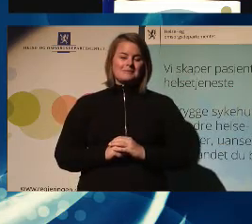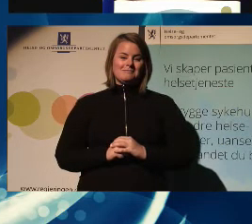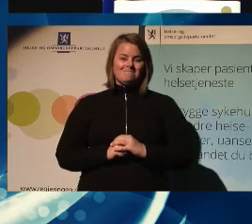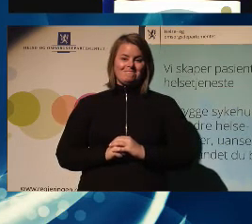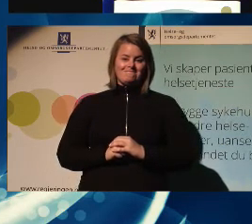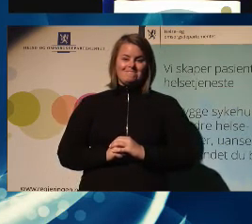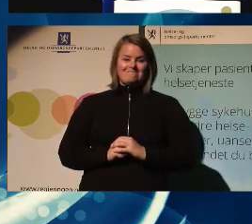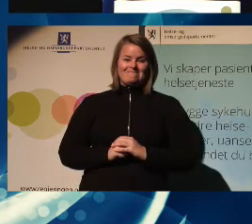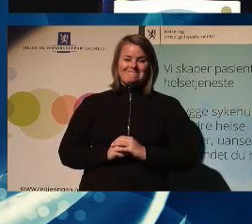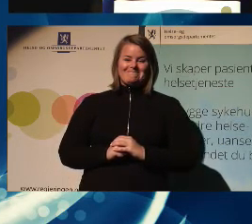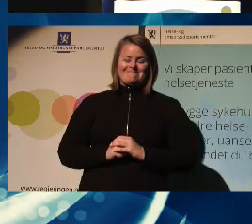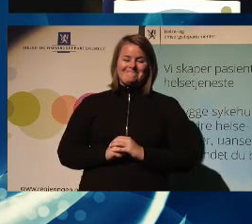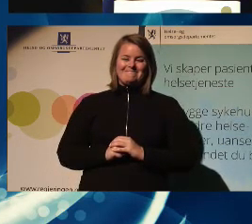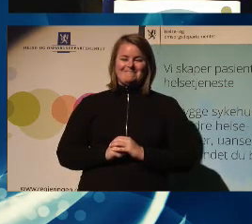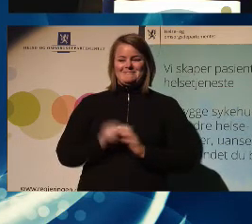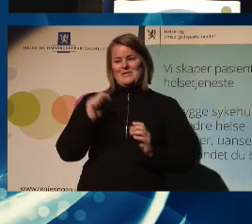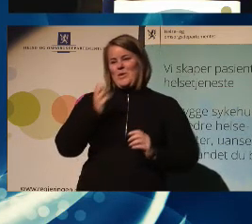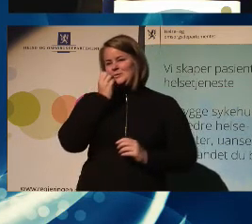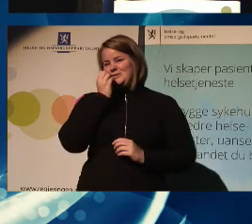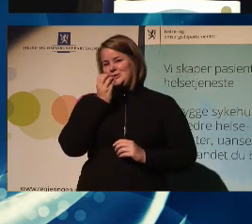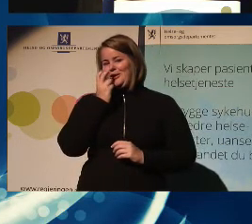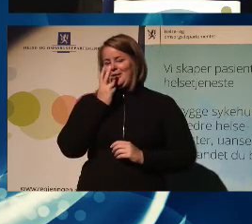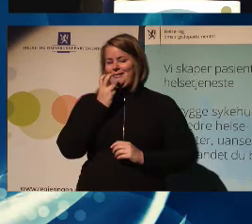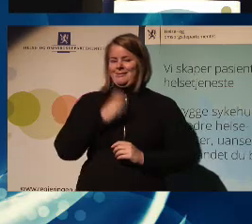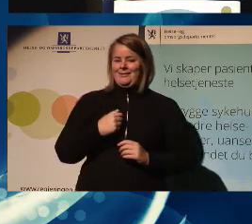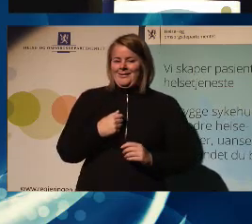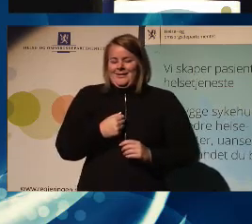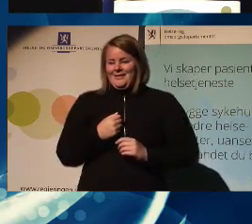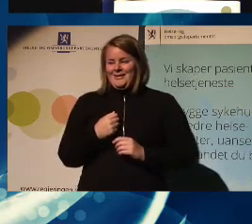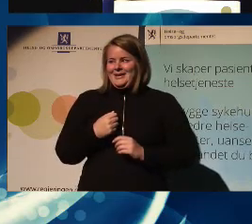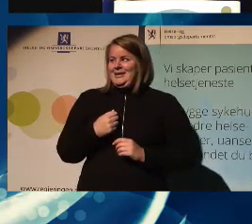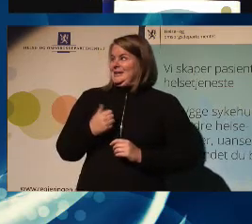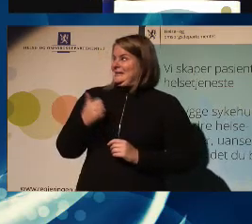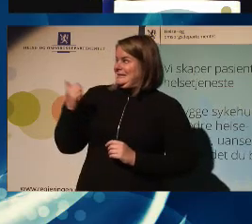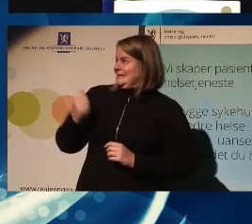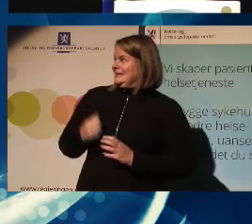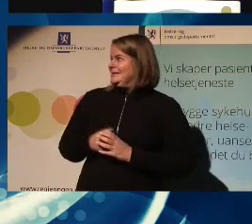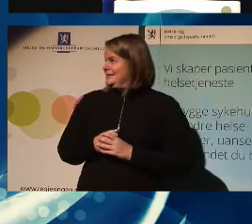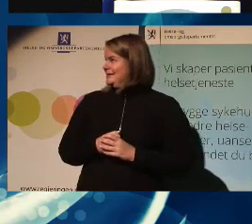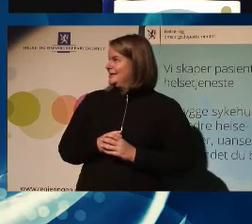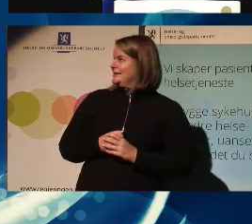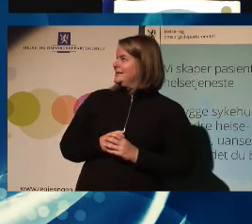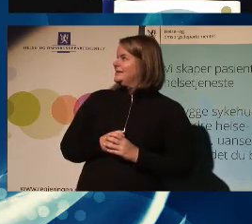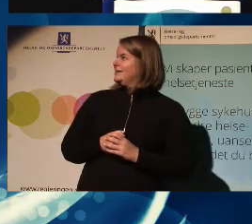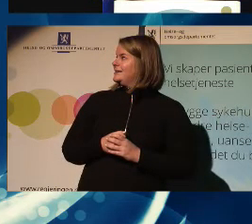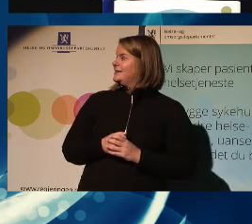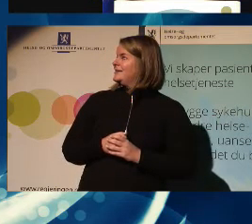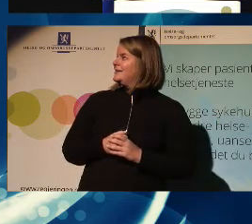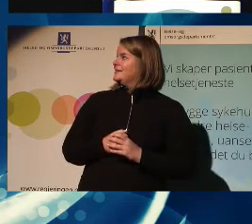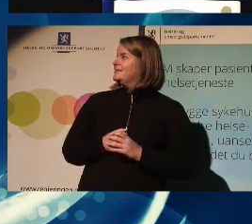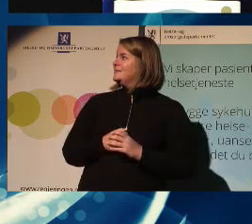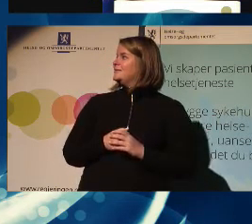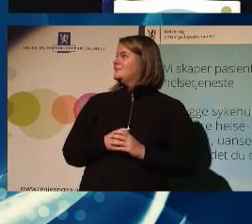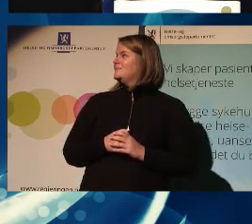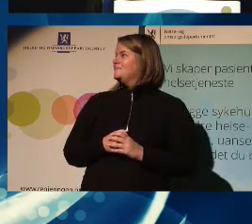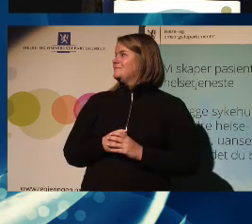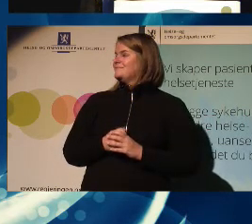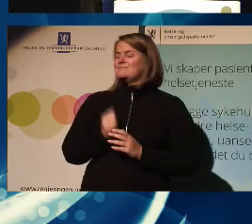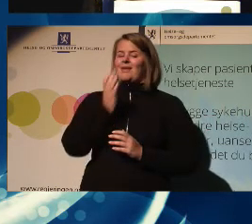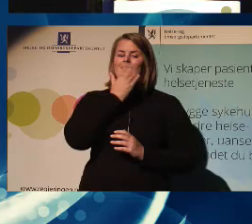Når jeg er i gang med skrytingen, så må jeg jo bare trekke frem dette bildet. Her ser dere en